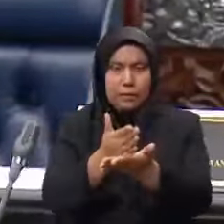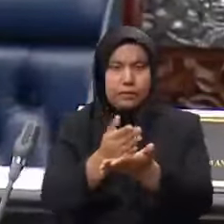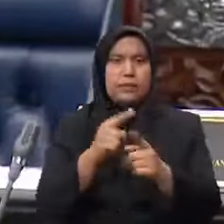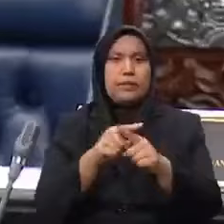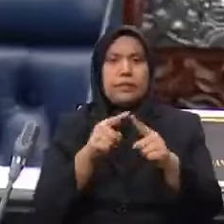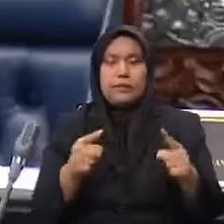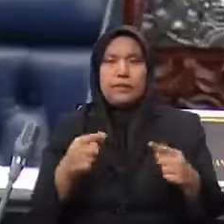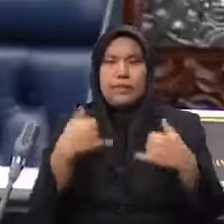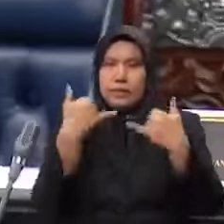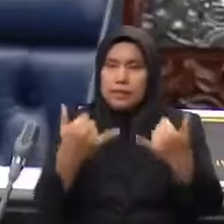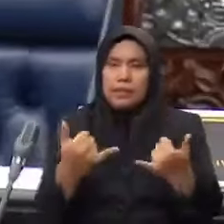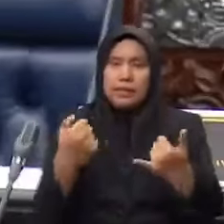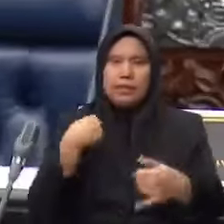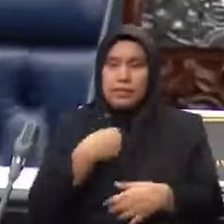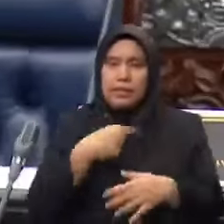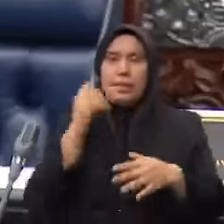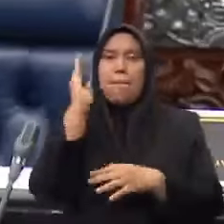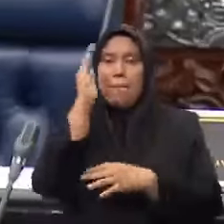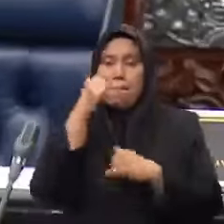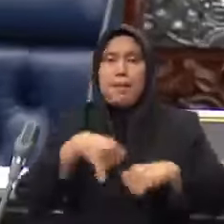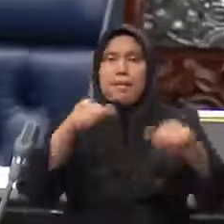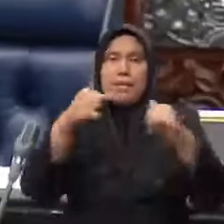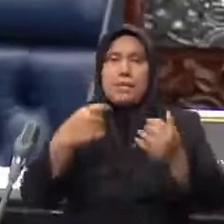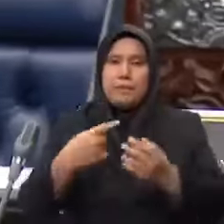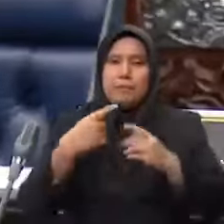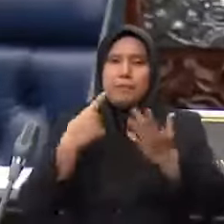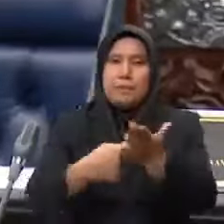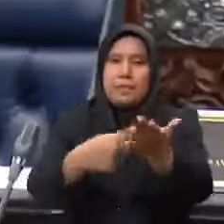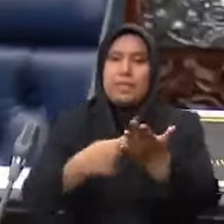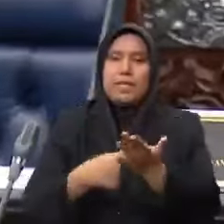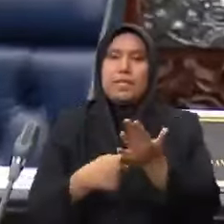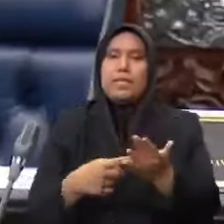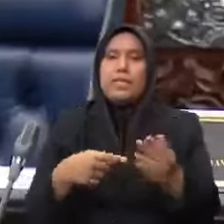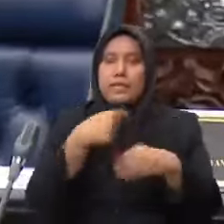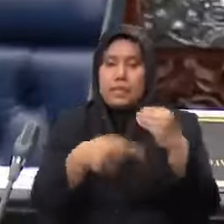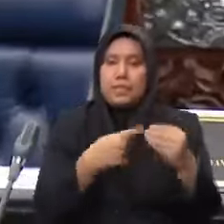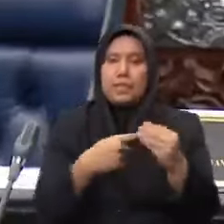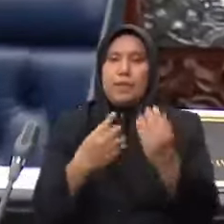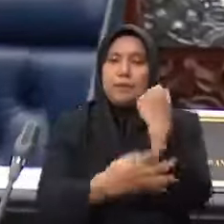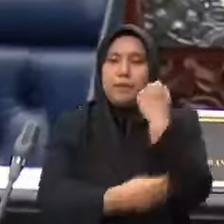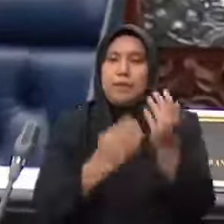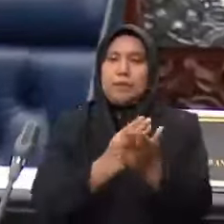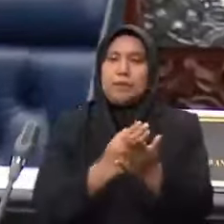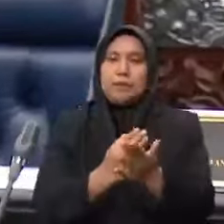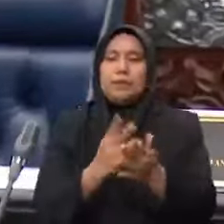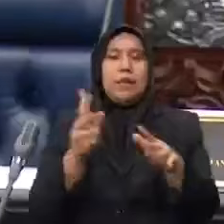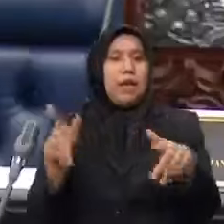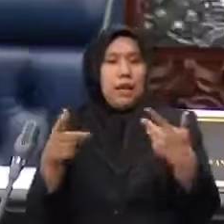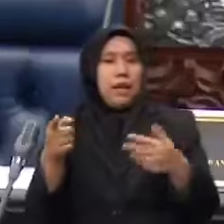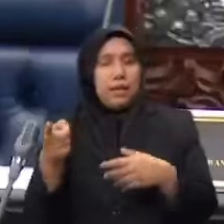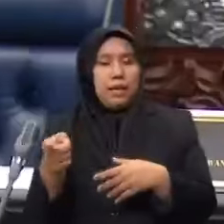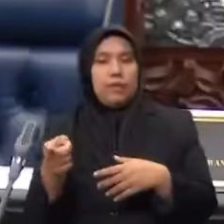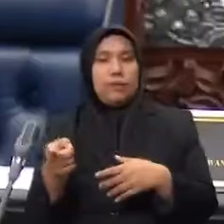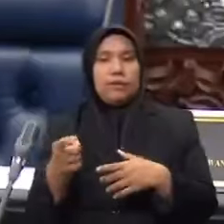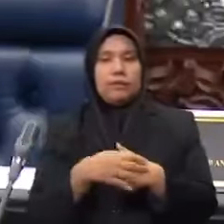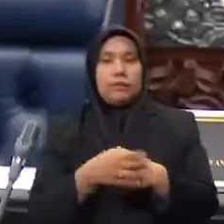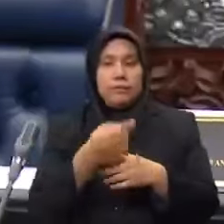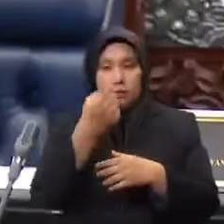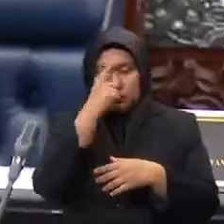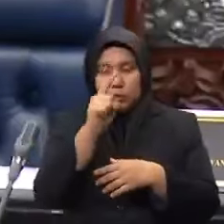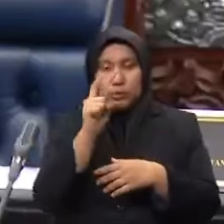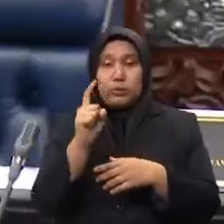tegar. Apakah statement itu hanya sekadar memberikan gula-gula atau memberikan semangat kepada rakyat ataupun orang miskin?